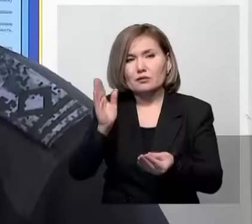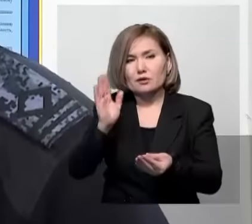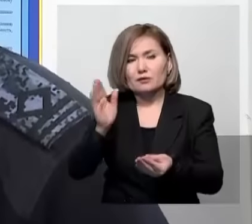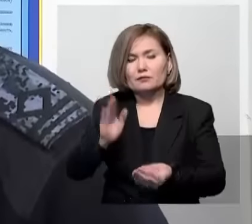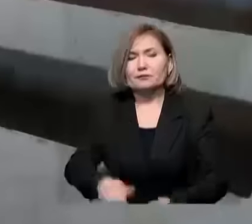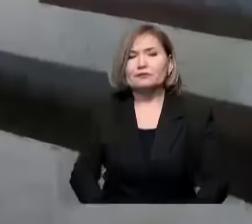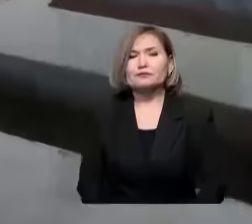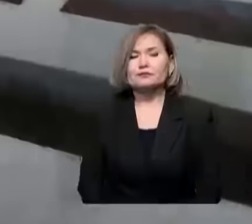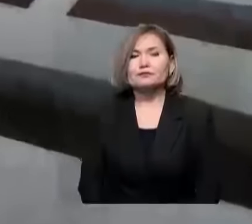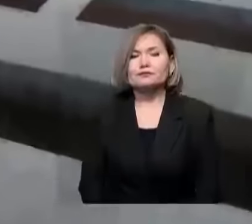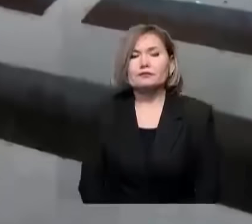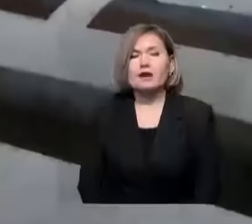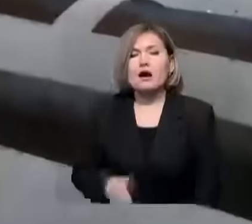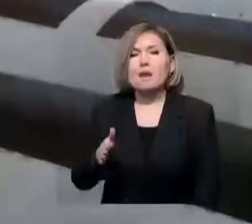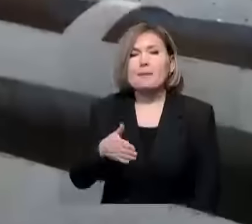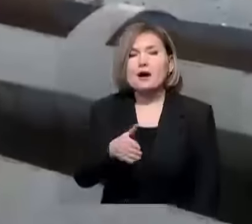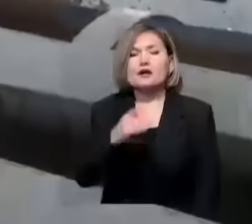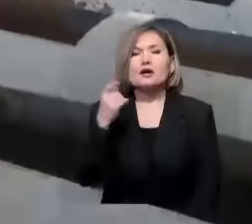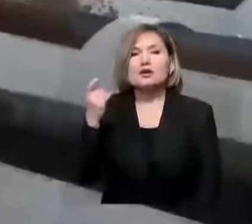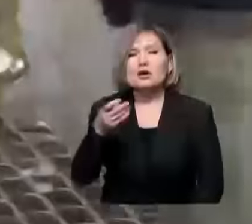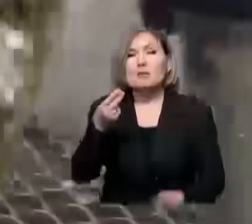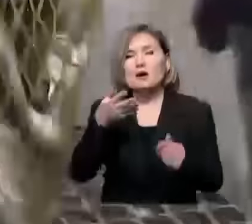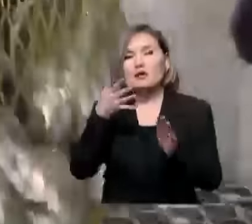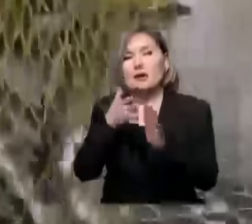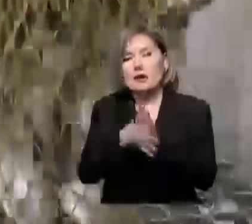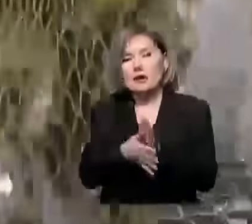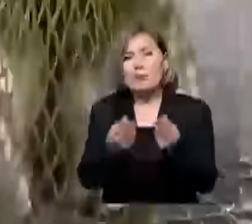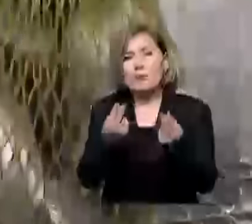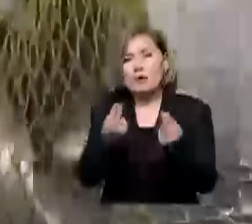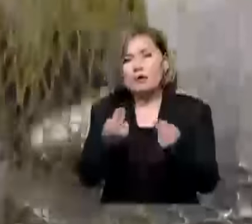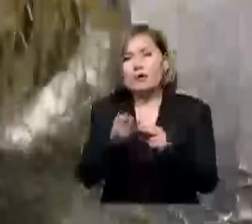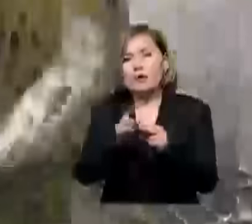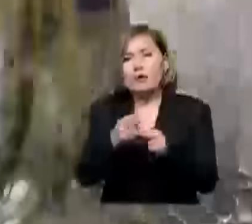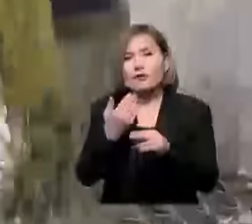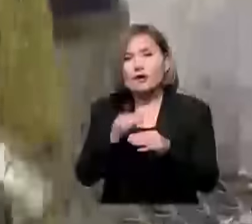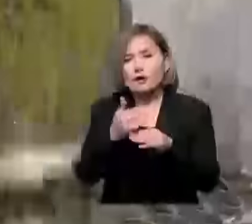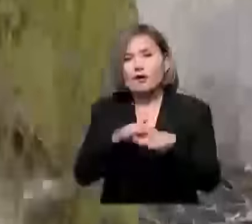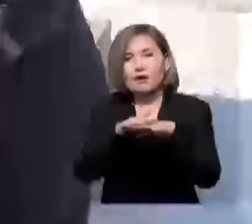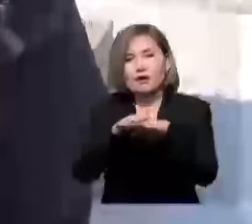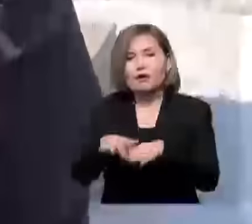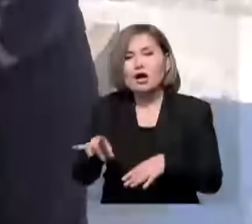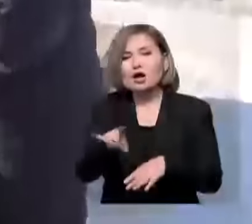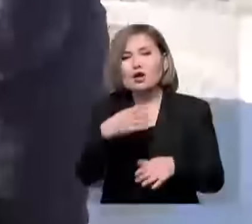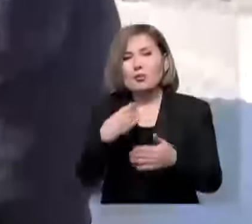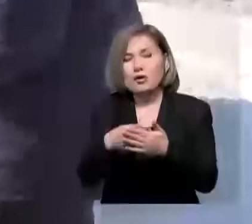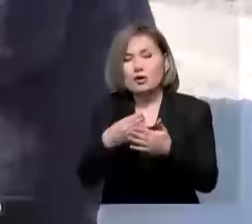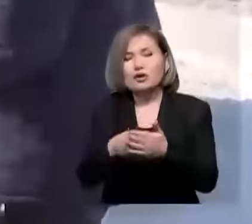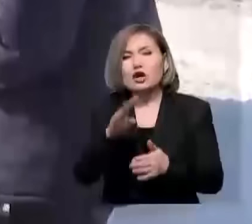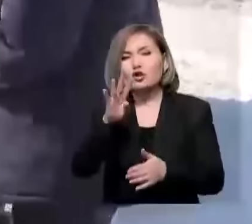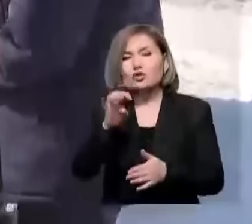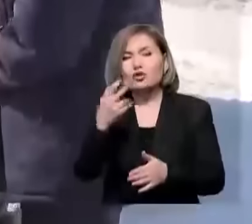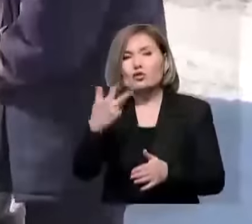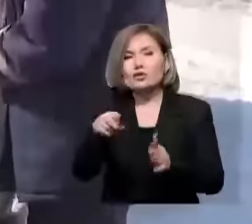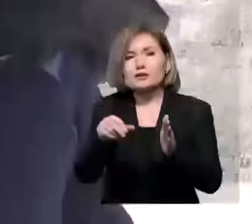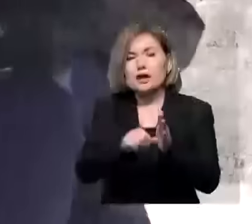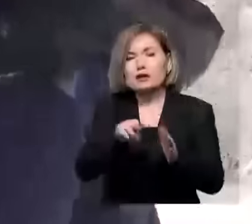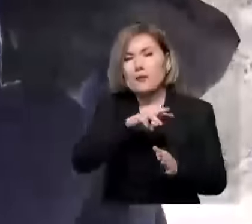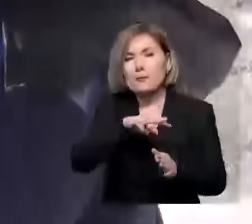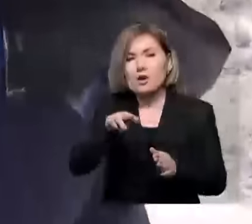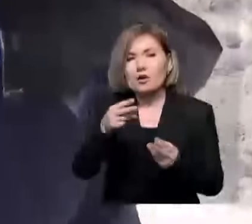өтелетін болады. Балық шаруашылығына жұмсалған инвестициялық салымды субсидиялау мақсатына республикалық бюджеттен 436 миллион